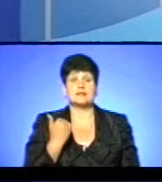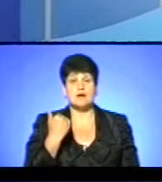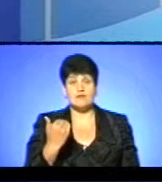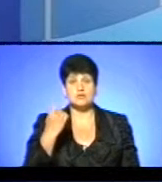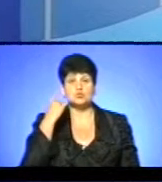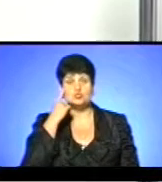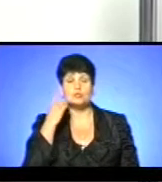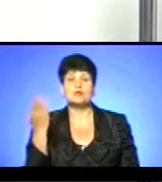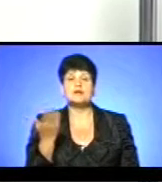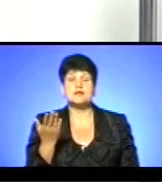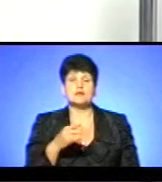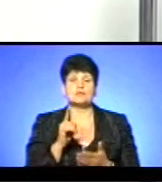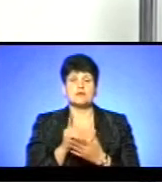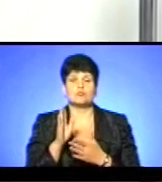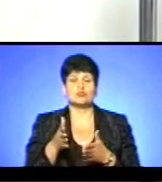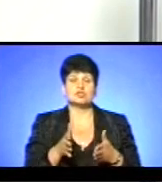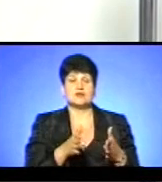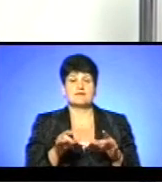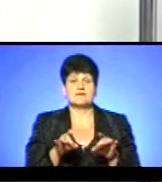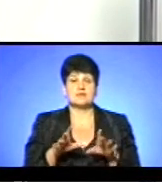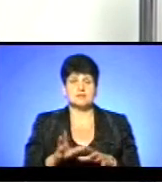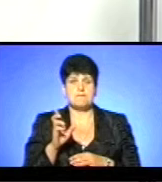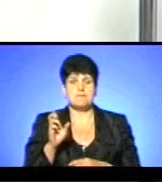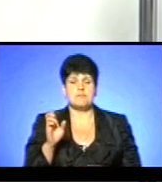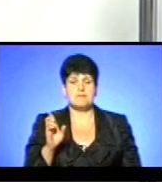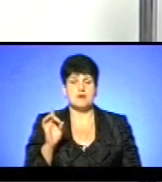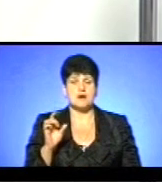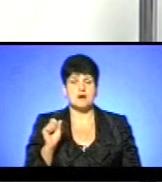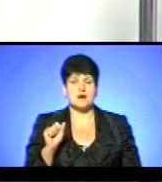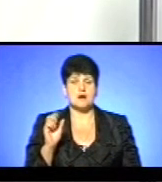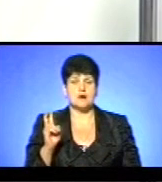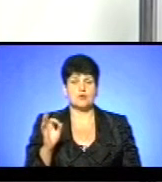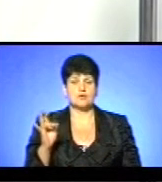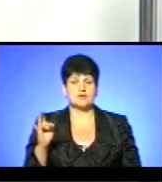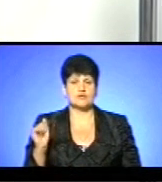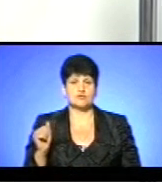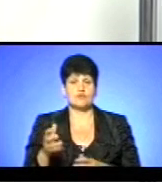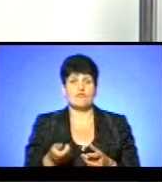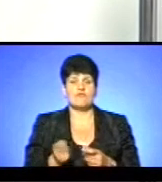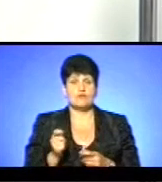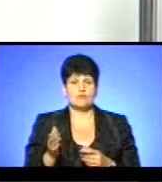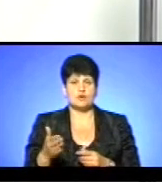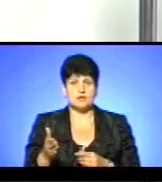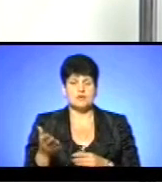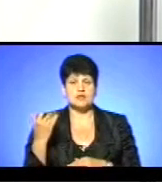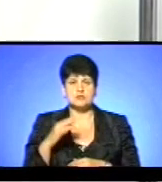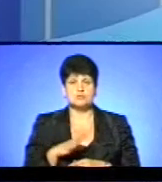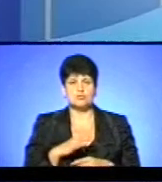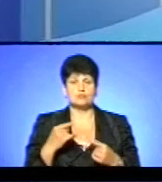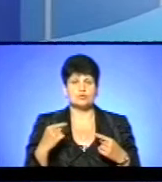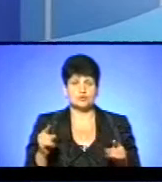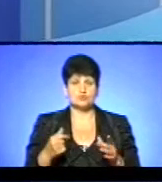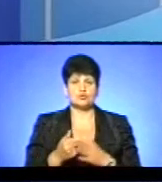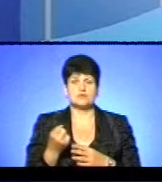які можуть бути шляхи вирішення браконьєрського вилову риби? Ну, раніше було по-другому, наприклад, до 12-го